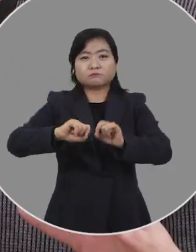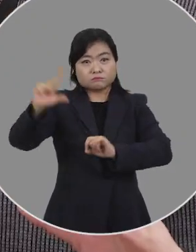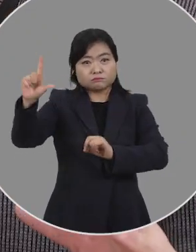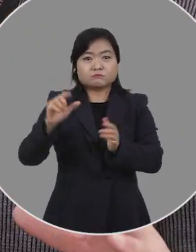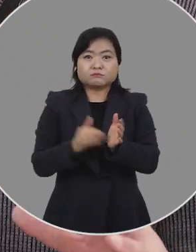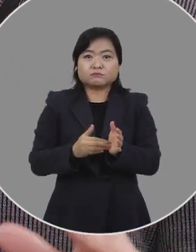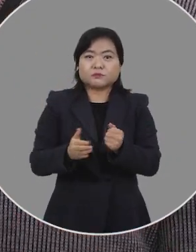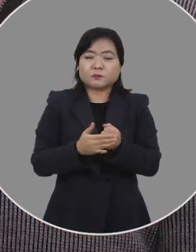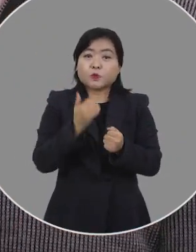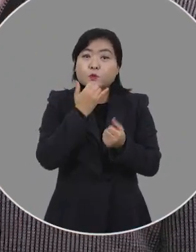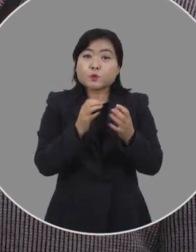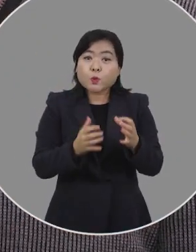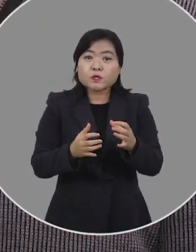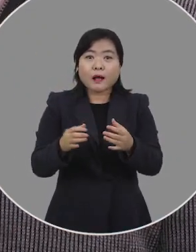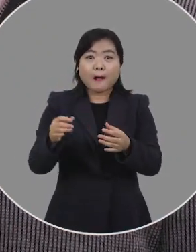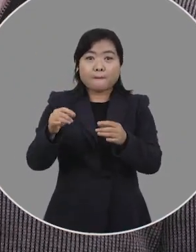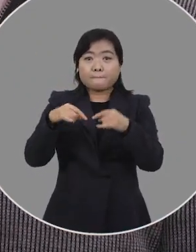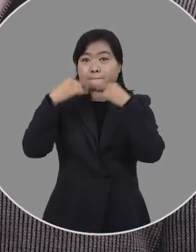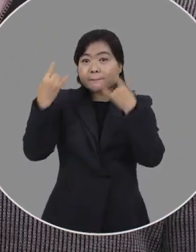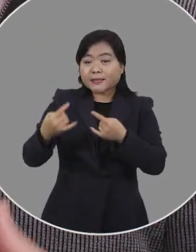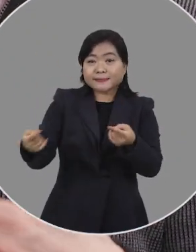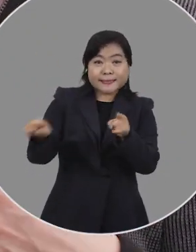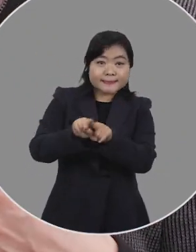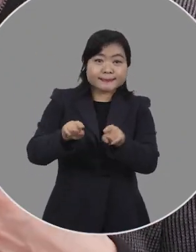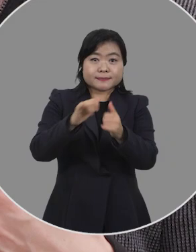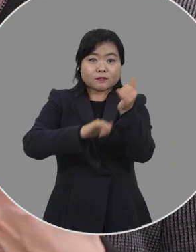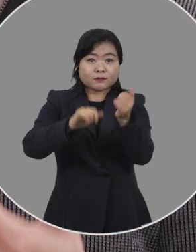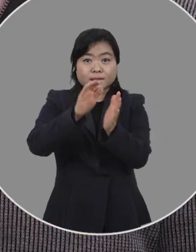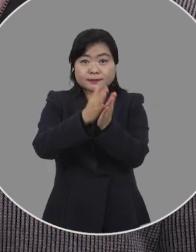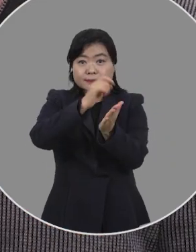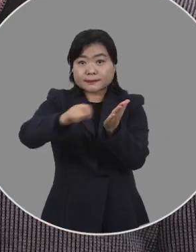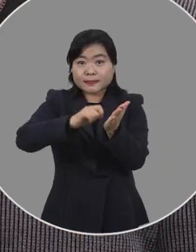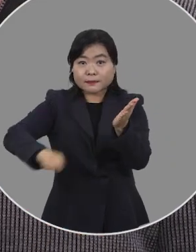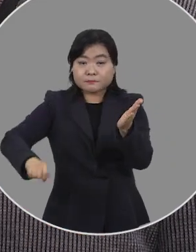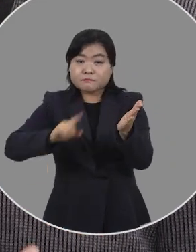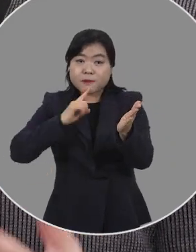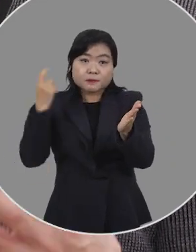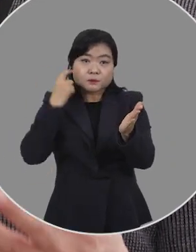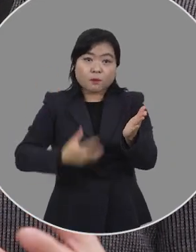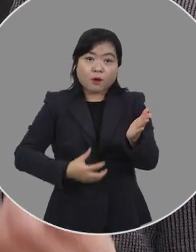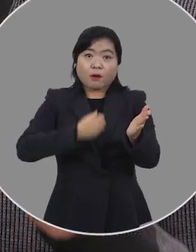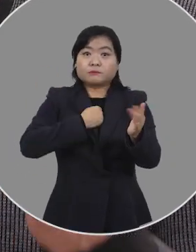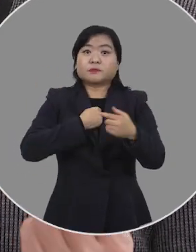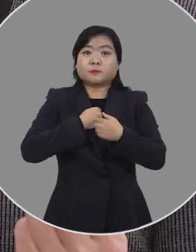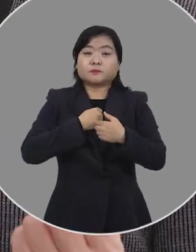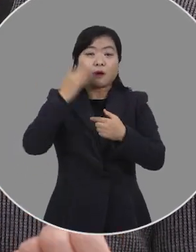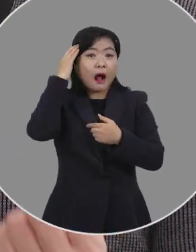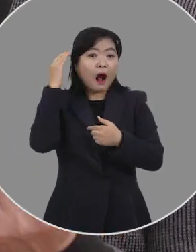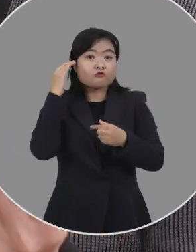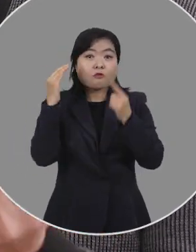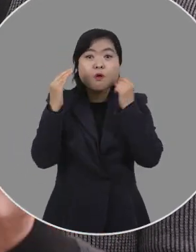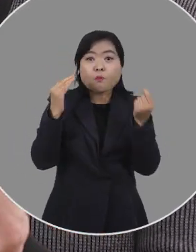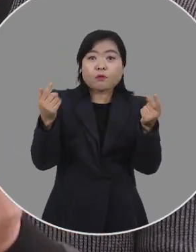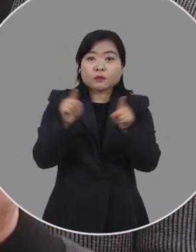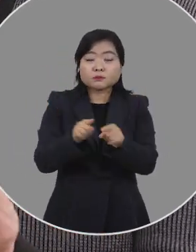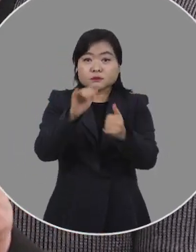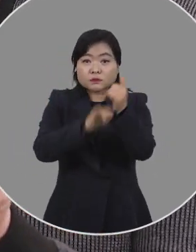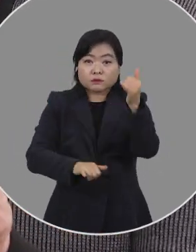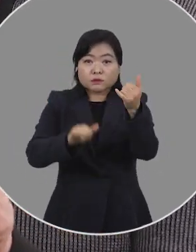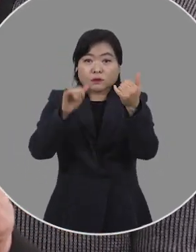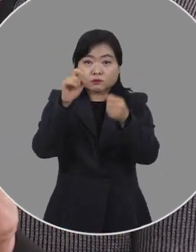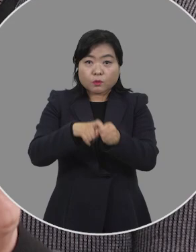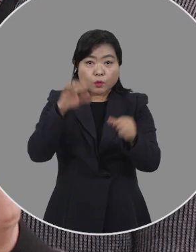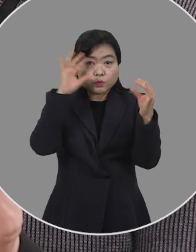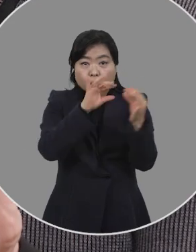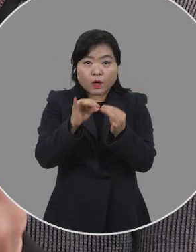최근에 독일과 프랑스가 같이 역사를 책을 쓴다는 보고 나서 깜짝 놀랐습니다. 모든 한국과 일본이 모두 다 역사적으로 동의할